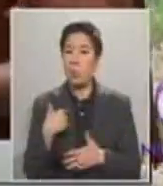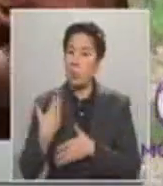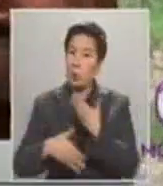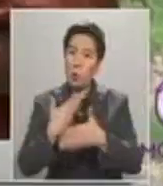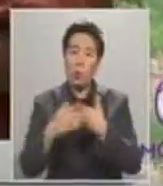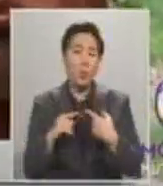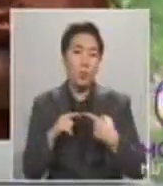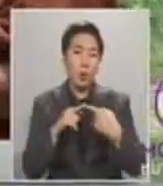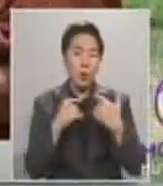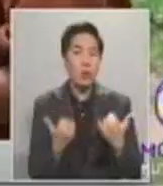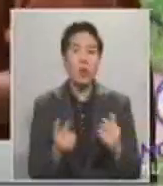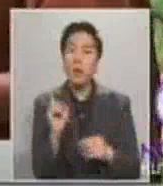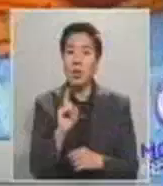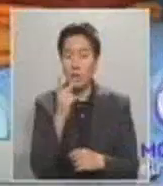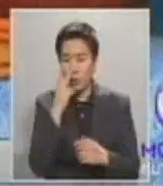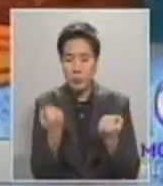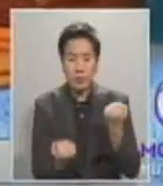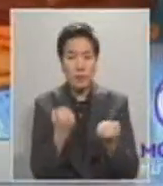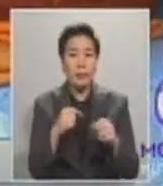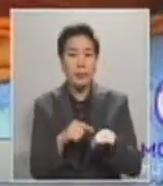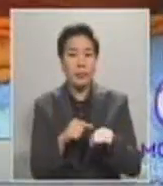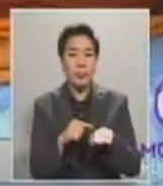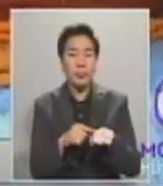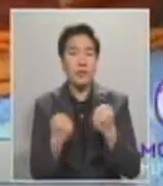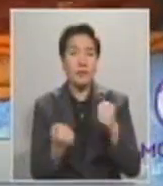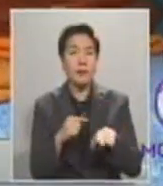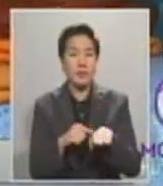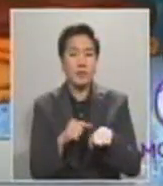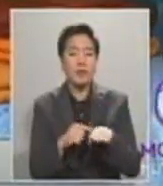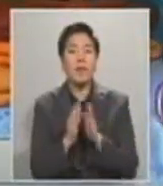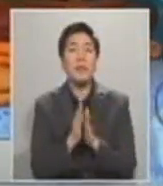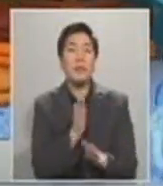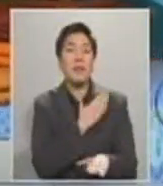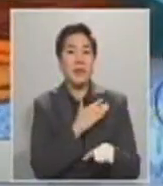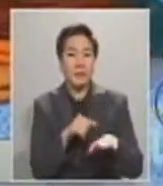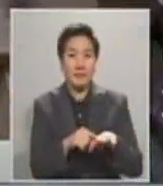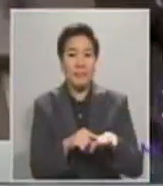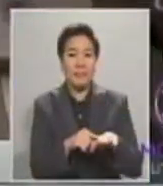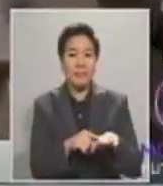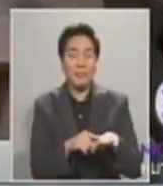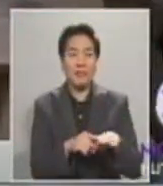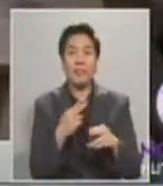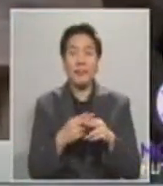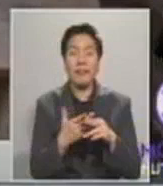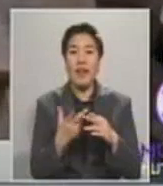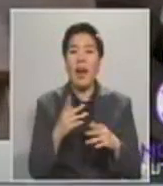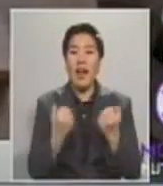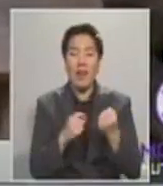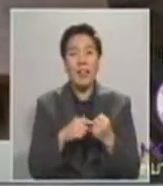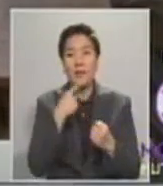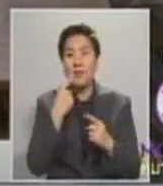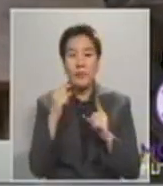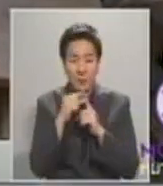อันนี้จะเรียกว่าได้ดีเดอะคาธรรมารามไหม เดอะคาธรรมาราม เดอะคาธรรมารามและพูดก็พู